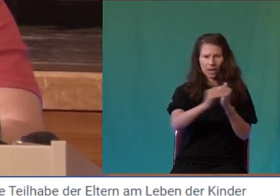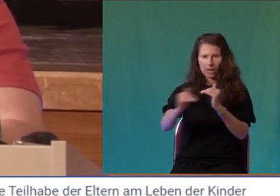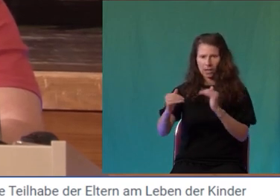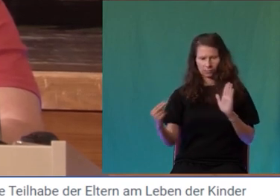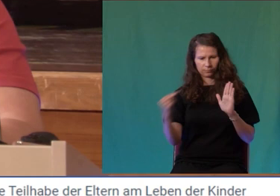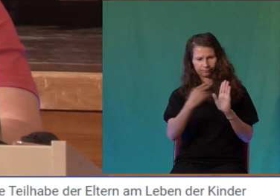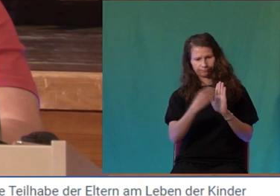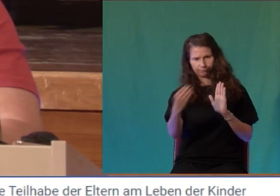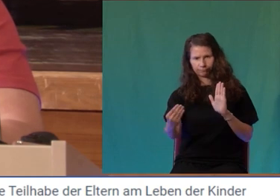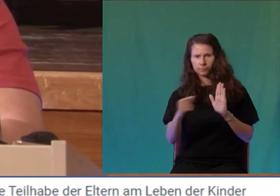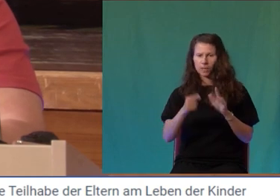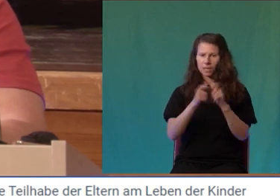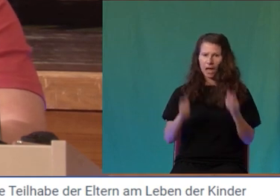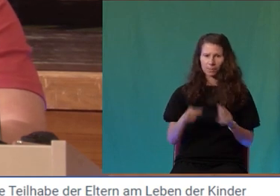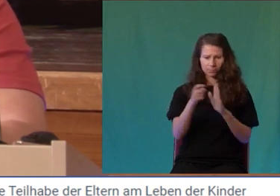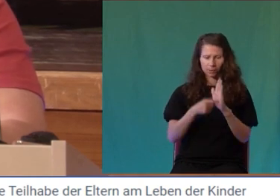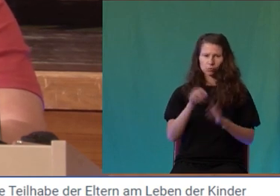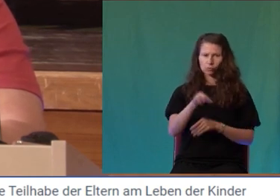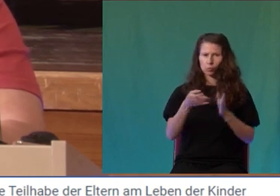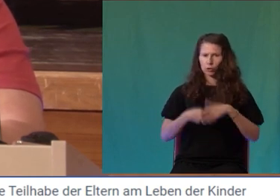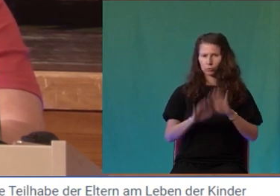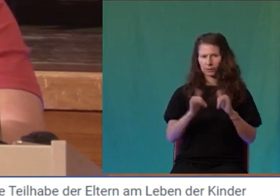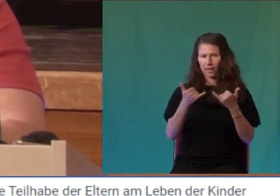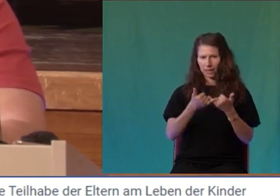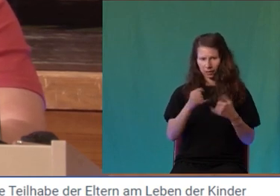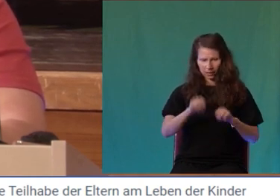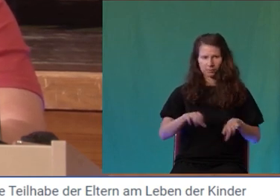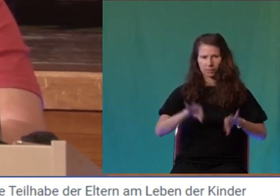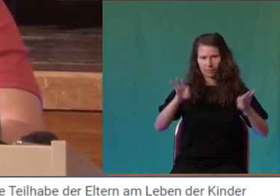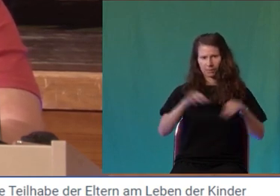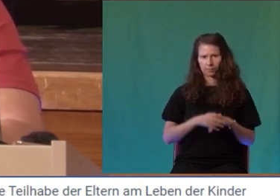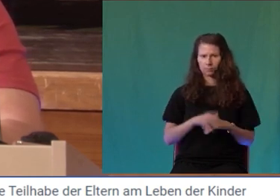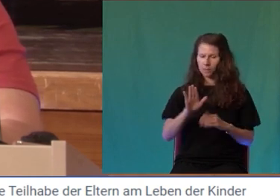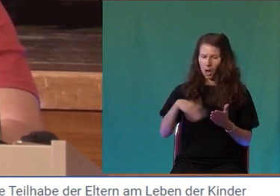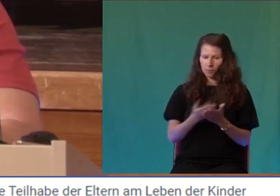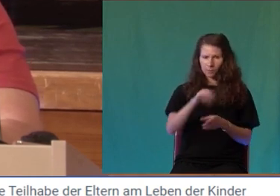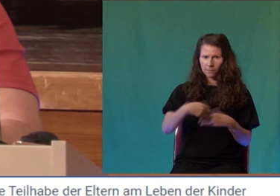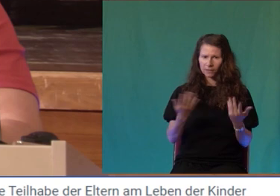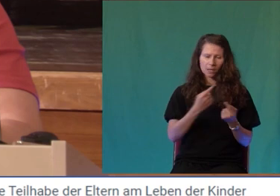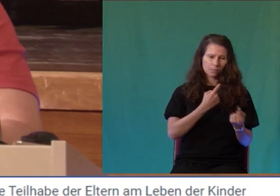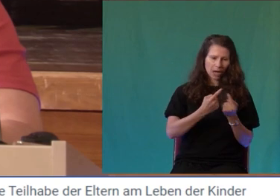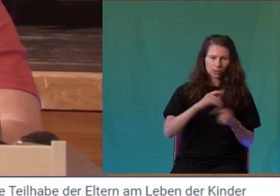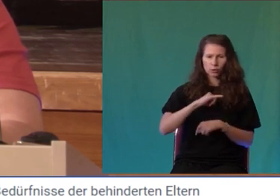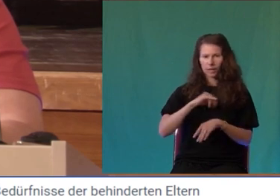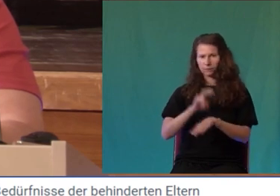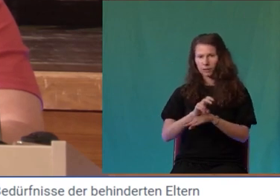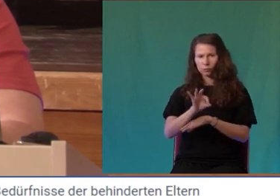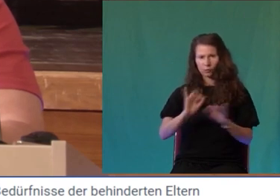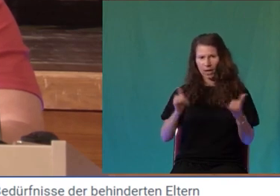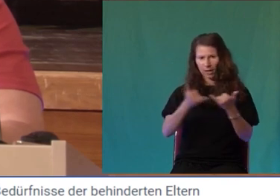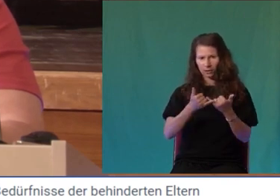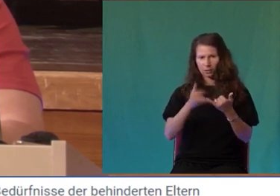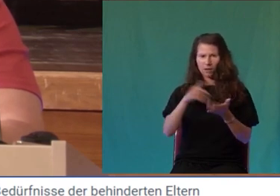die Rahmenbedingungen für unterstützt Elternschaft zu verbessern sie ihren Aufgaben gehört Beratung und Interessenvertretung der Eltern